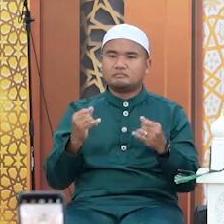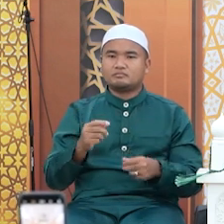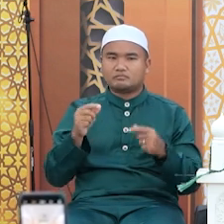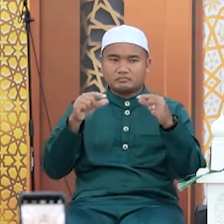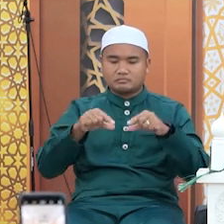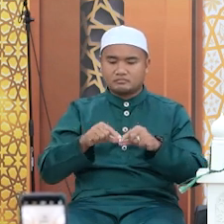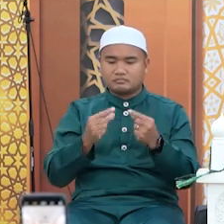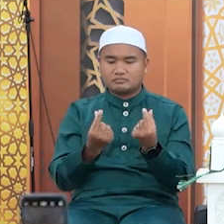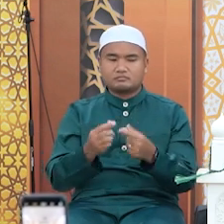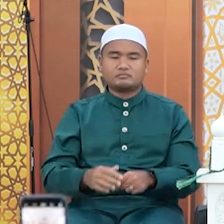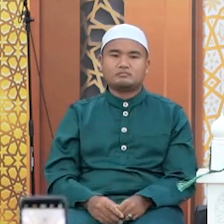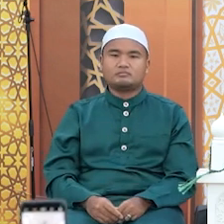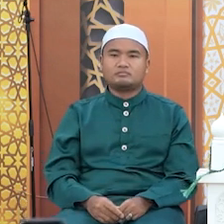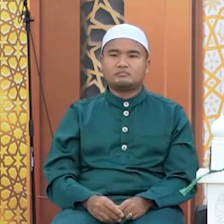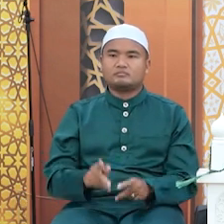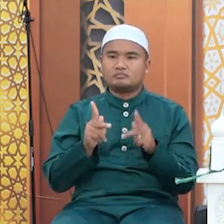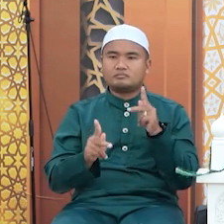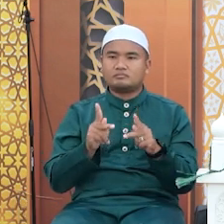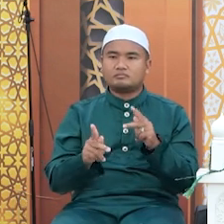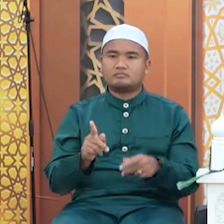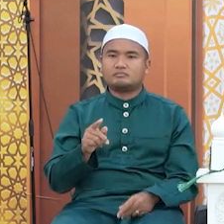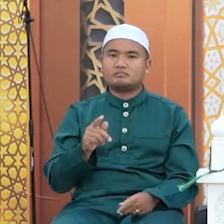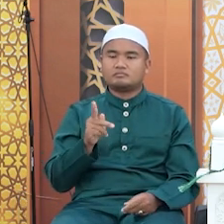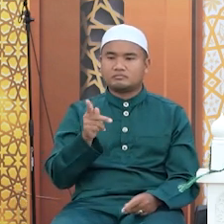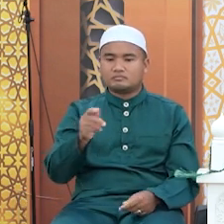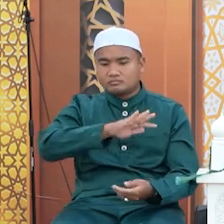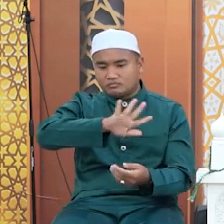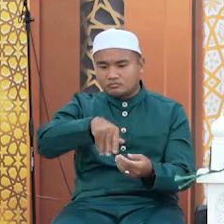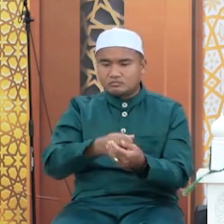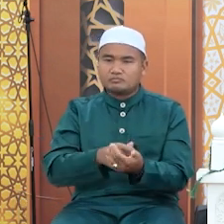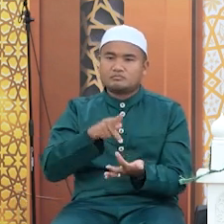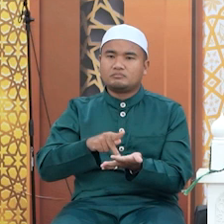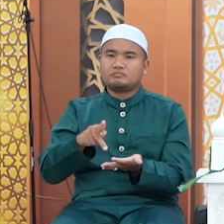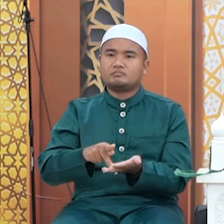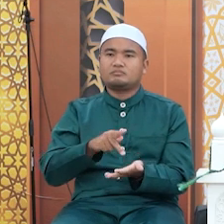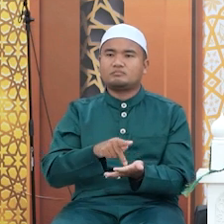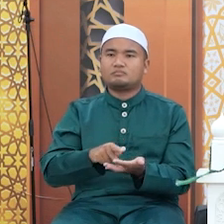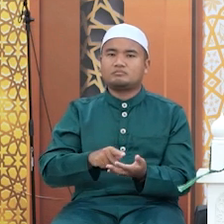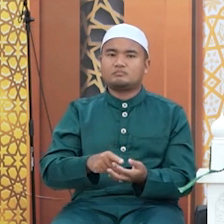tuhsuha. Kalau kamu nak hitung nikmat Allah, kamu tak akan terhitung.